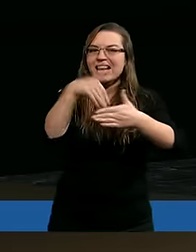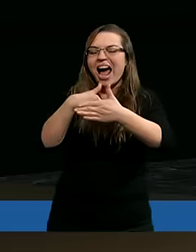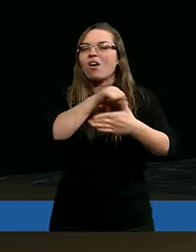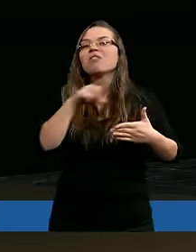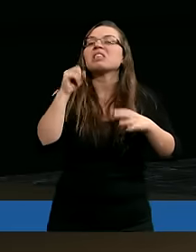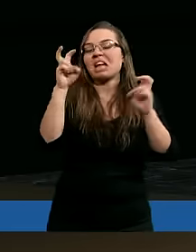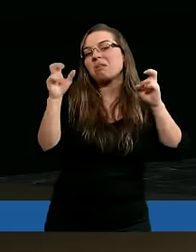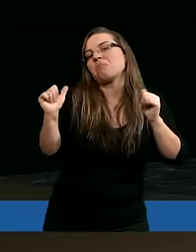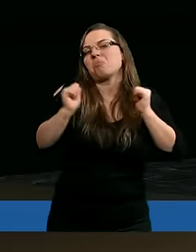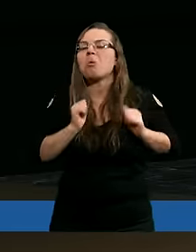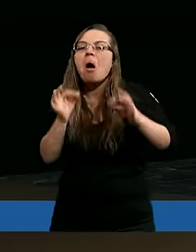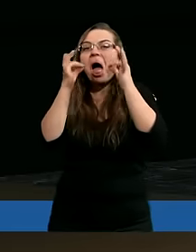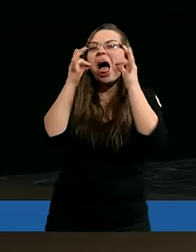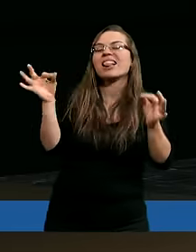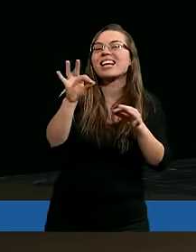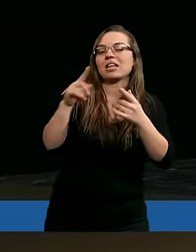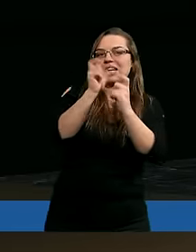się dosyć spokojnie, to ten tygrys